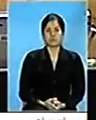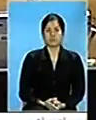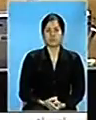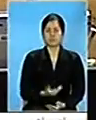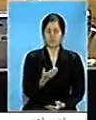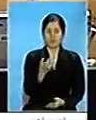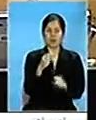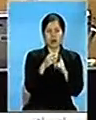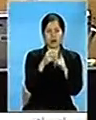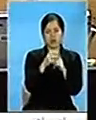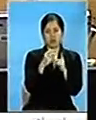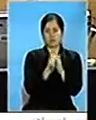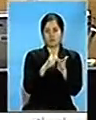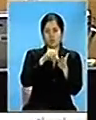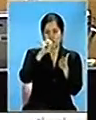ะครับ